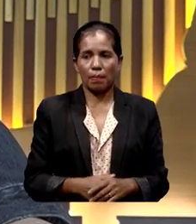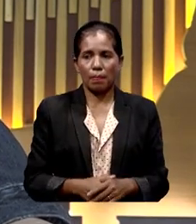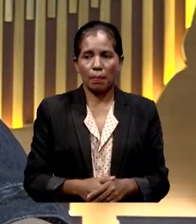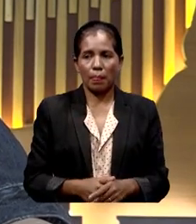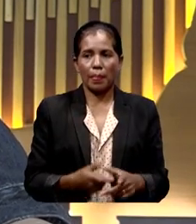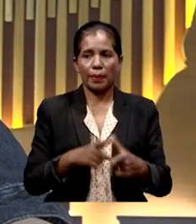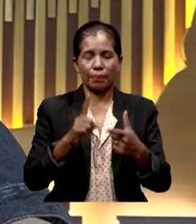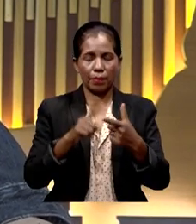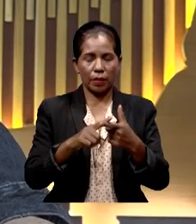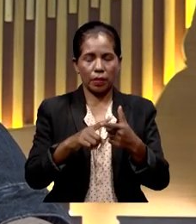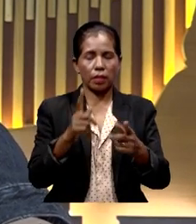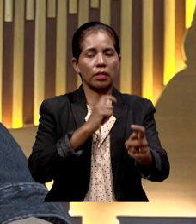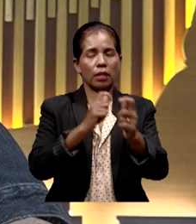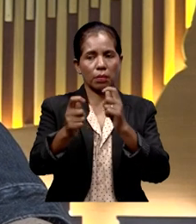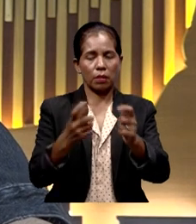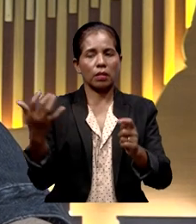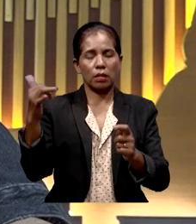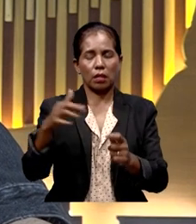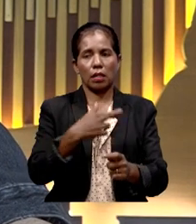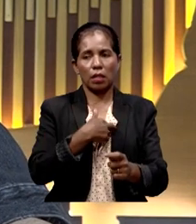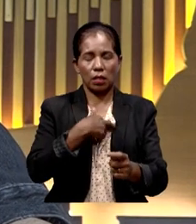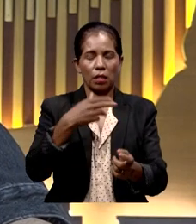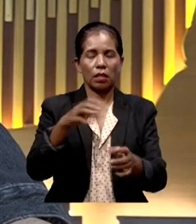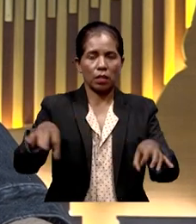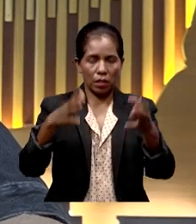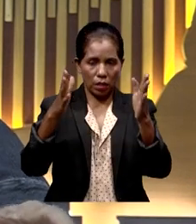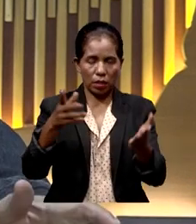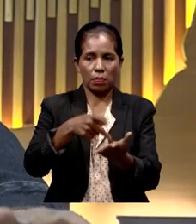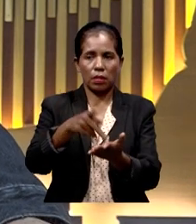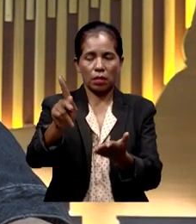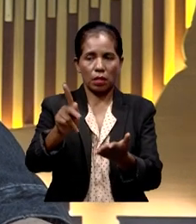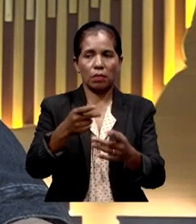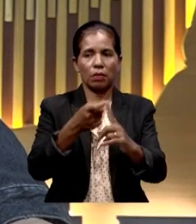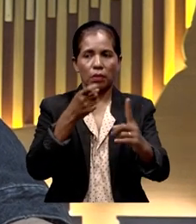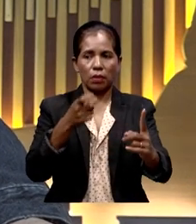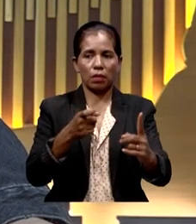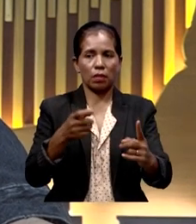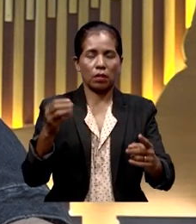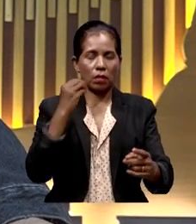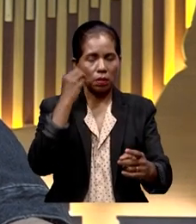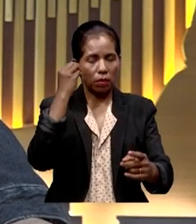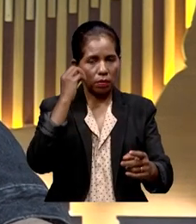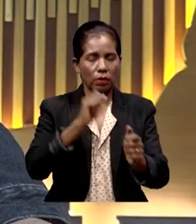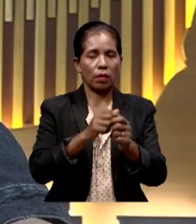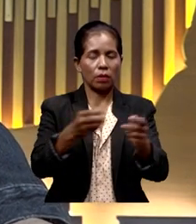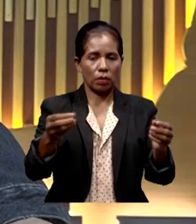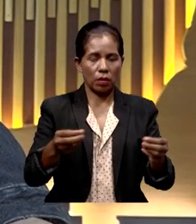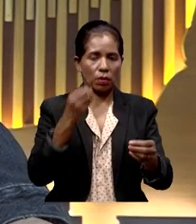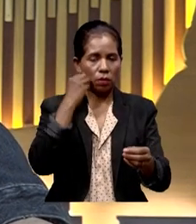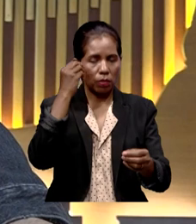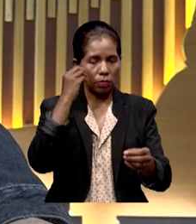E poi il trasporto, non si era rassico, ma cada lavoratore maxelo, o si vede, è la fatina che partendo